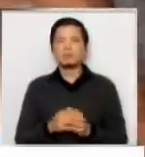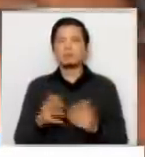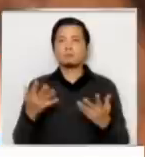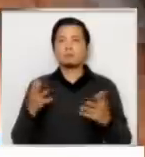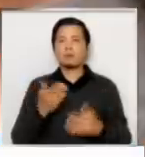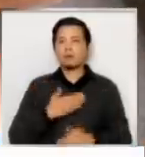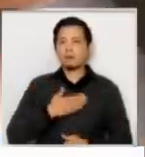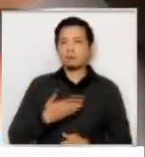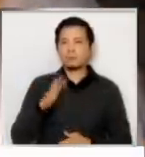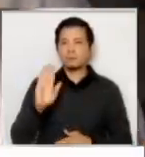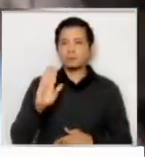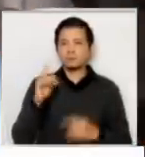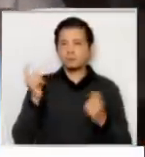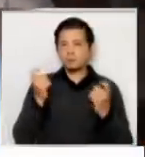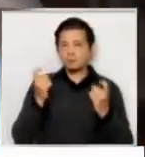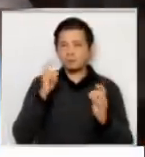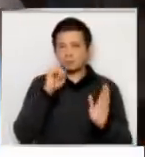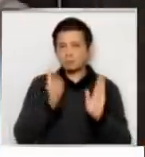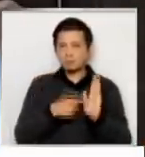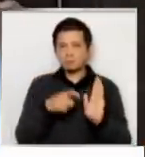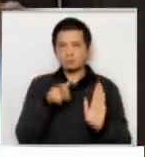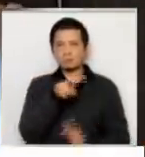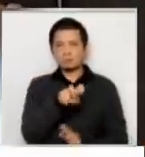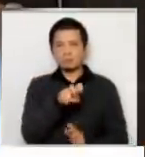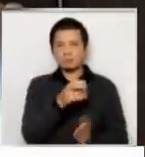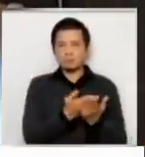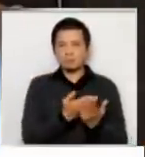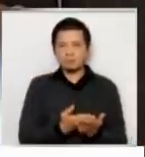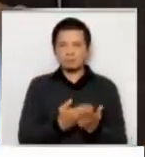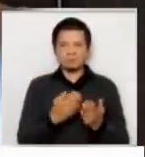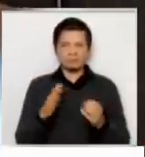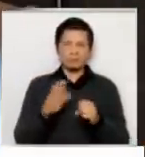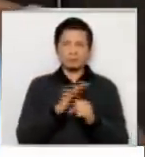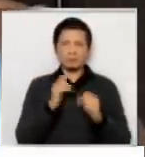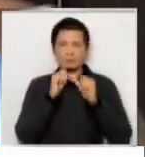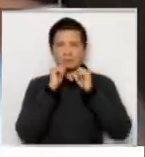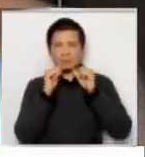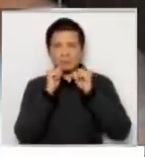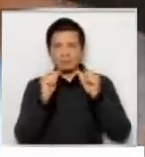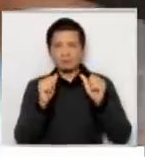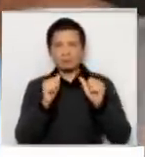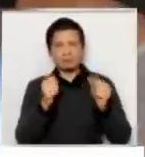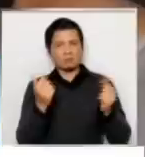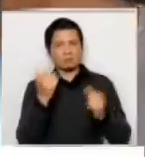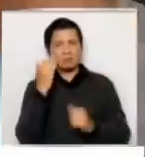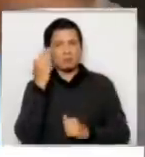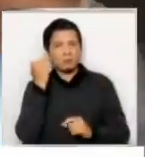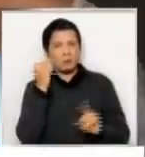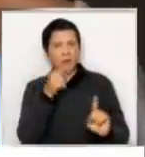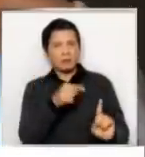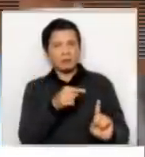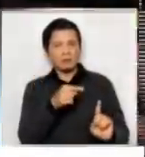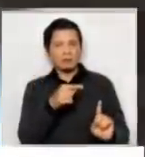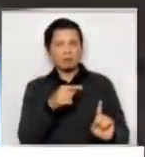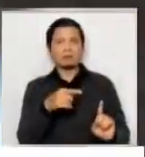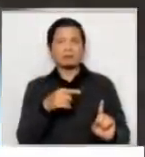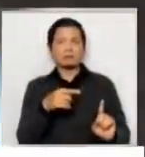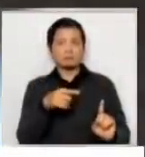Kahit po nakikita na, todo po tanggi. 10 buwan pa lang po nahulugan, kulang pa po ng 8 buwan, tapos na nakawin